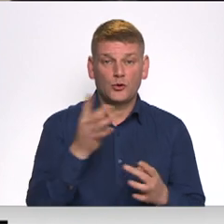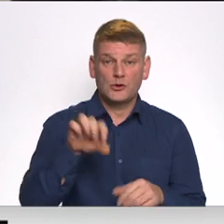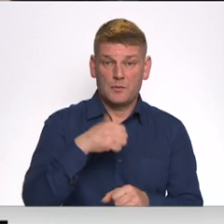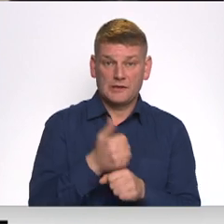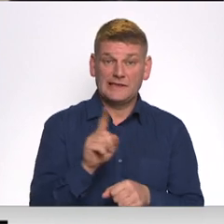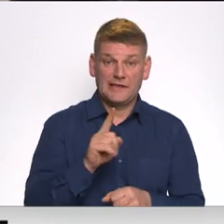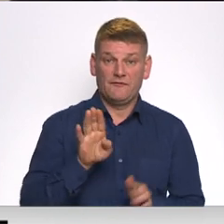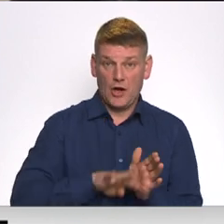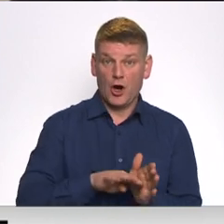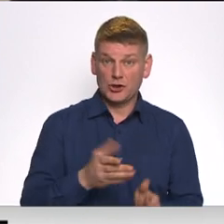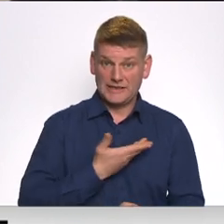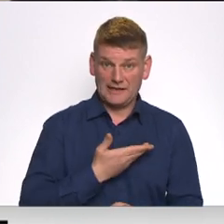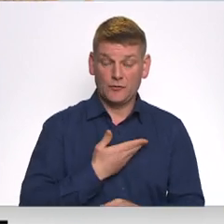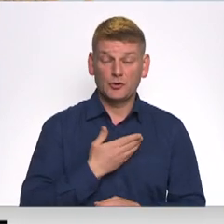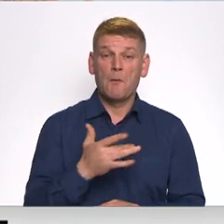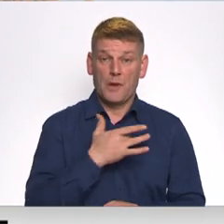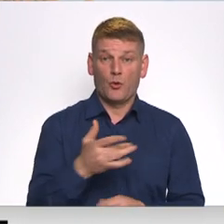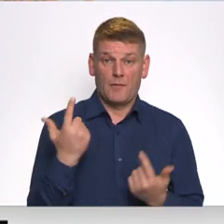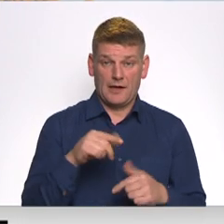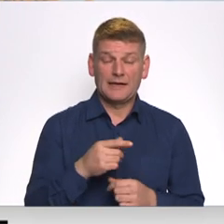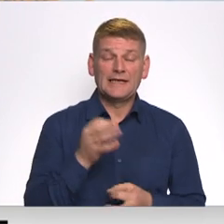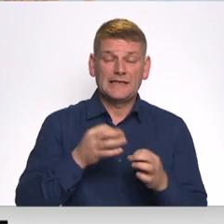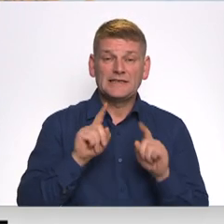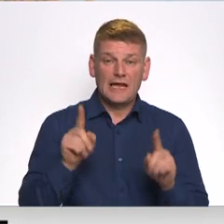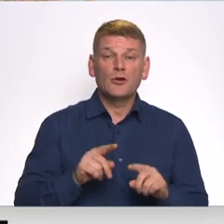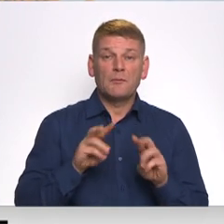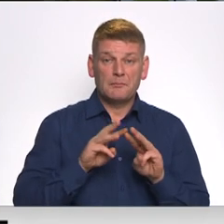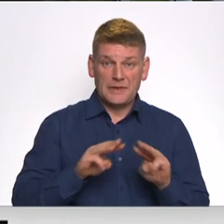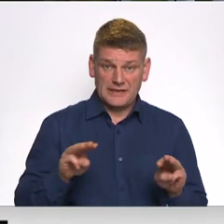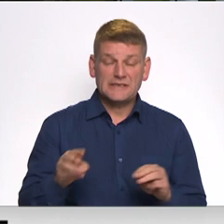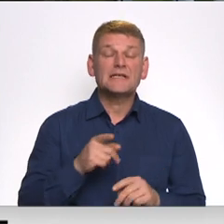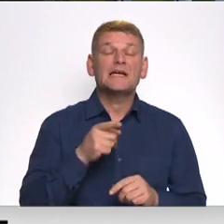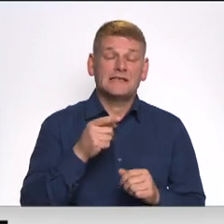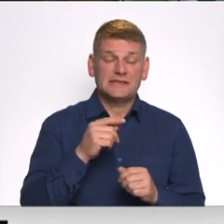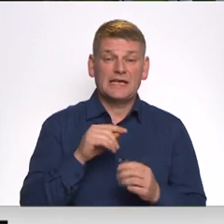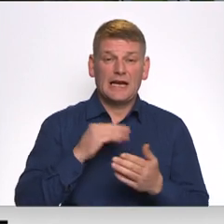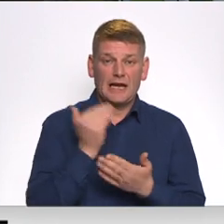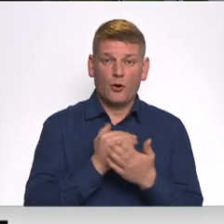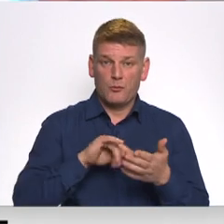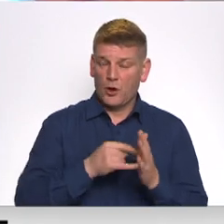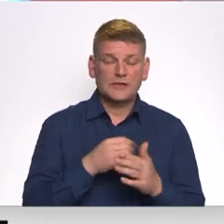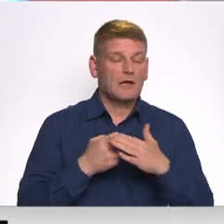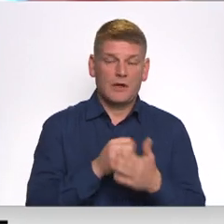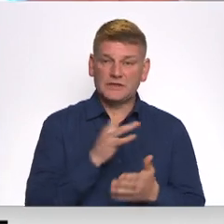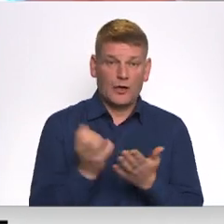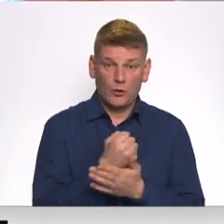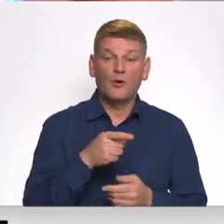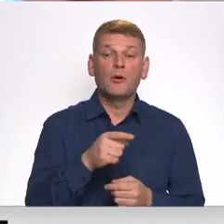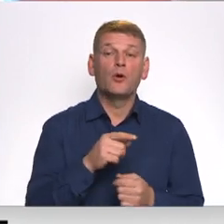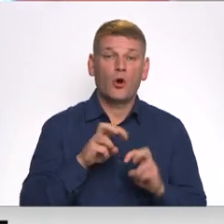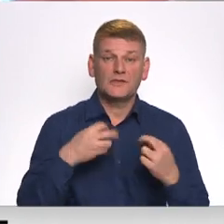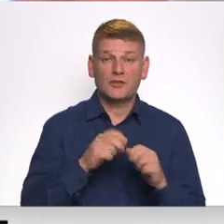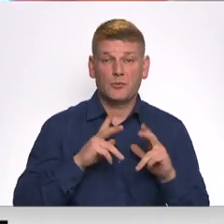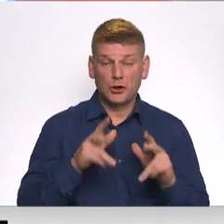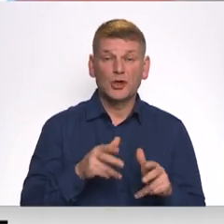vienkārši dzīvojuši padomu laikā. Tieslietu ministrijas veidotais likumprojekts atbalstu neguva. Komisijas priekšsēdētājs balsoja par, bet atzīst,